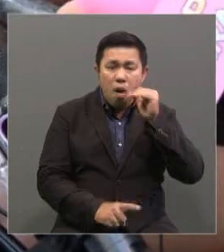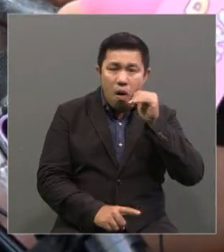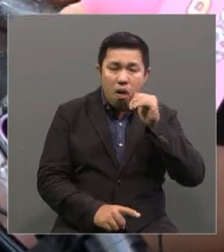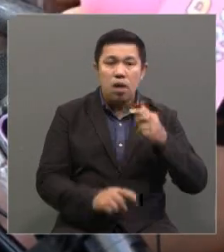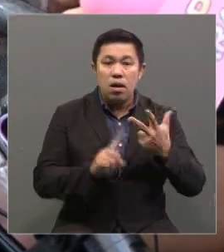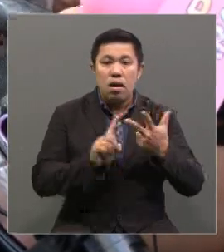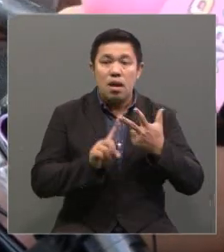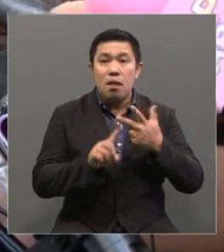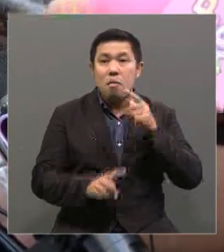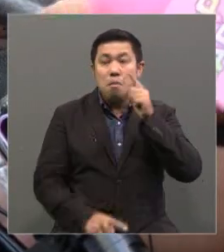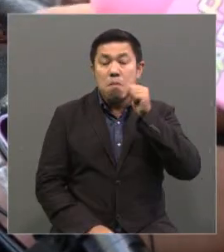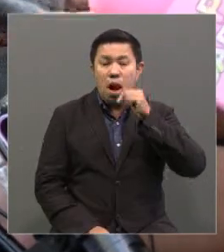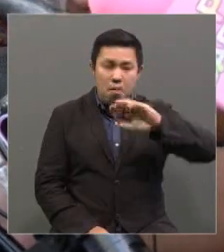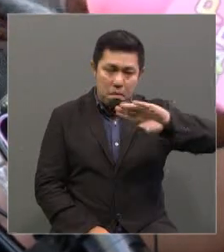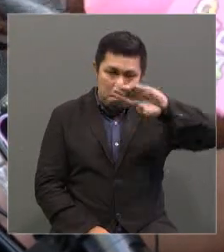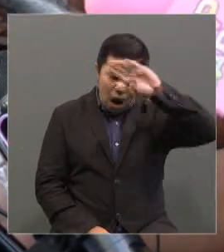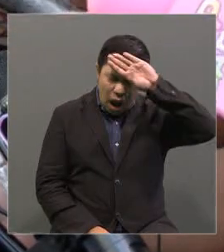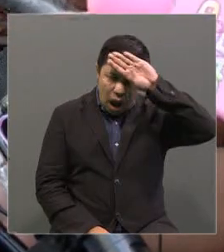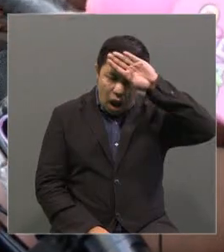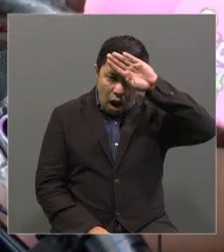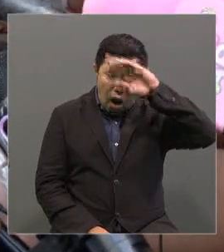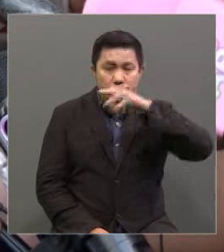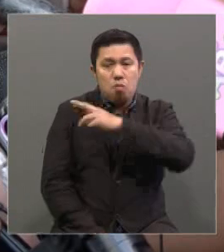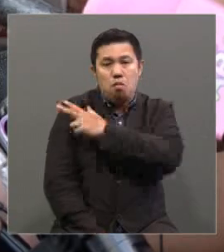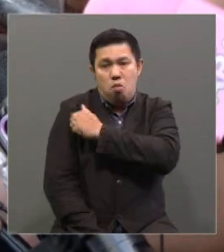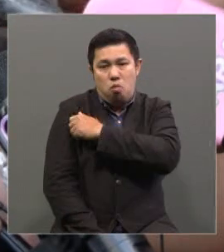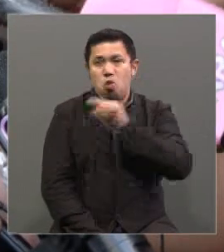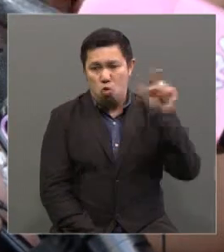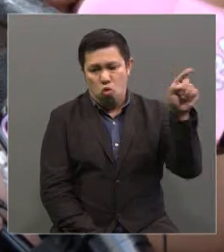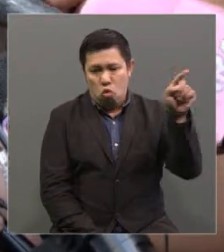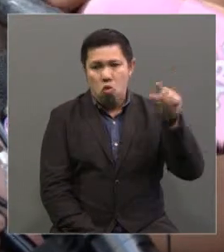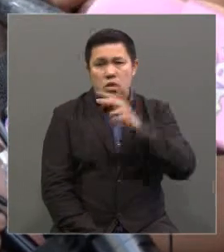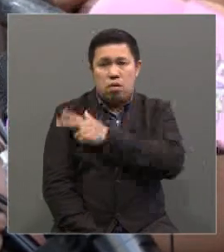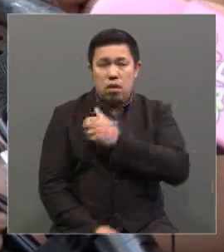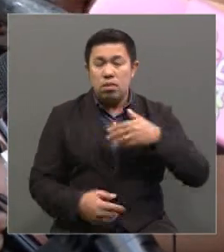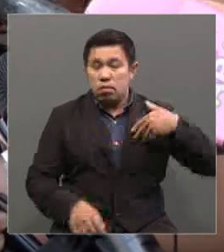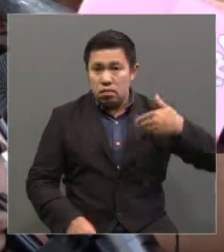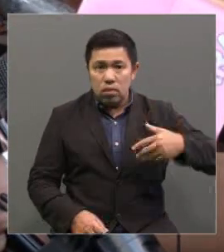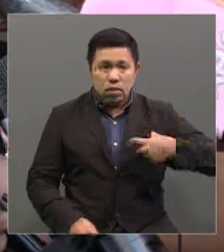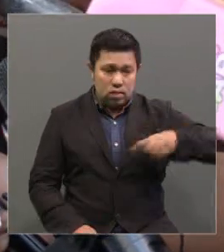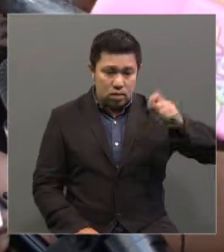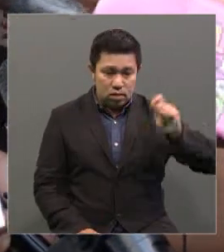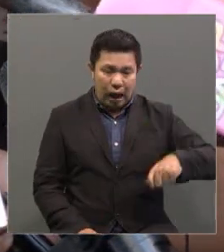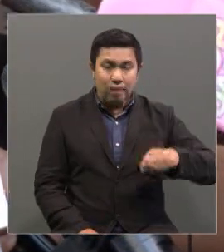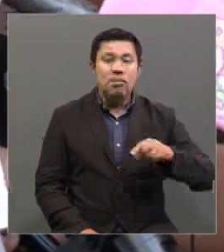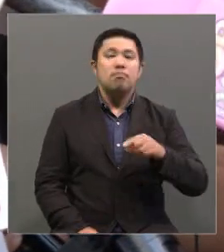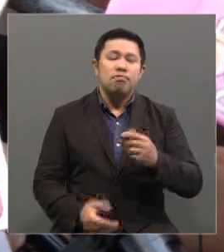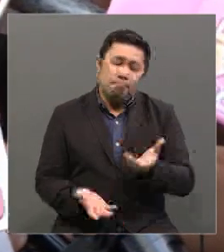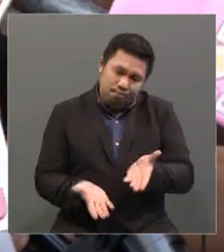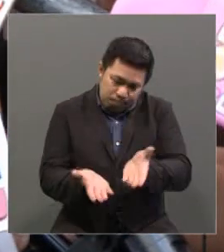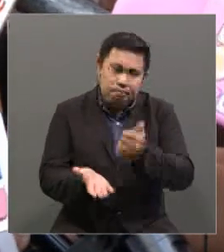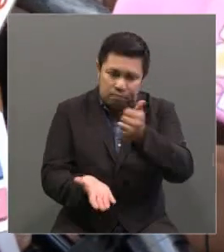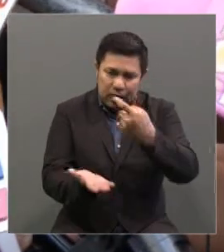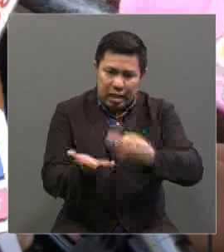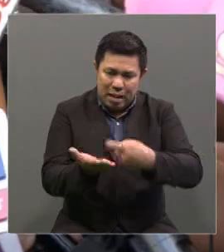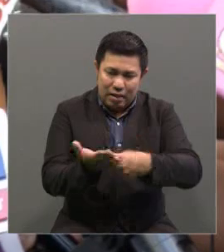าคุณแม่เนี่ยไม่สบายเครียดลงกระเพาะก็เข้าโรงพยาบาลเลยนะปรากฏว่าต่อมาศาลมีคำสั่งอนุญาตให้ประกันตั